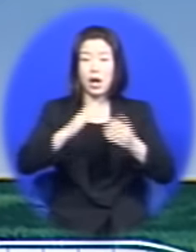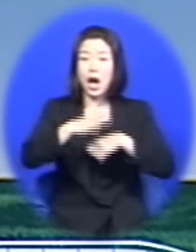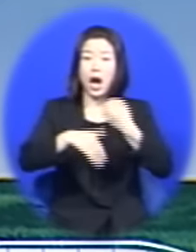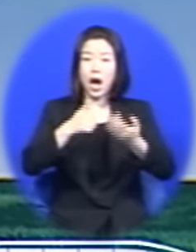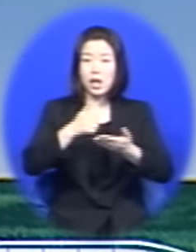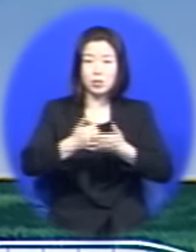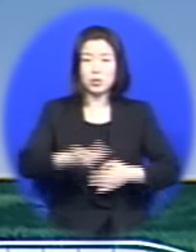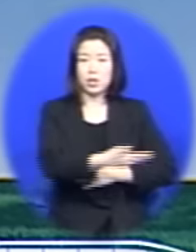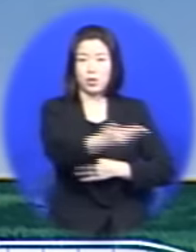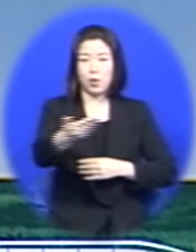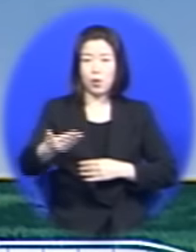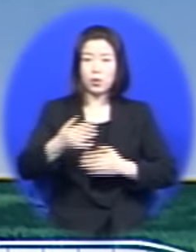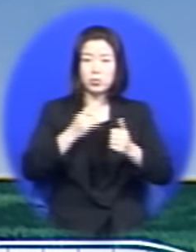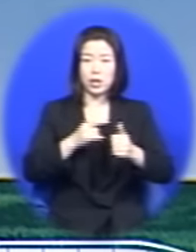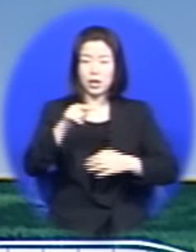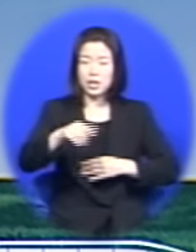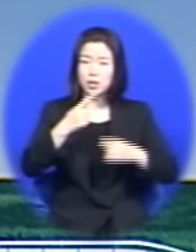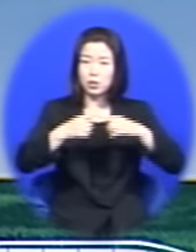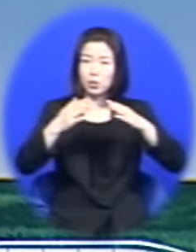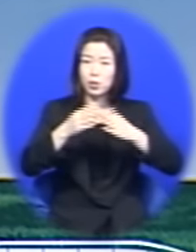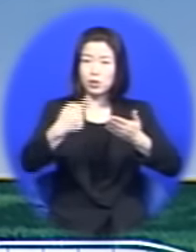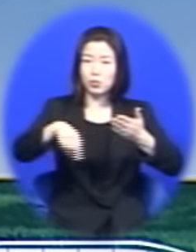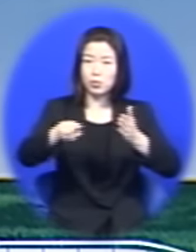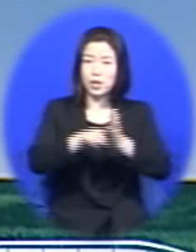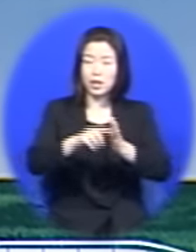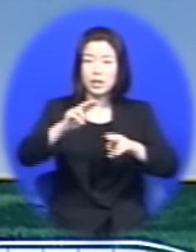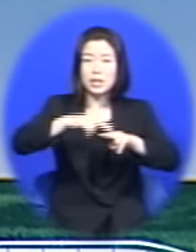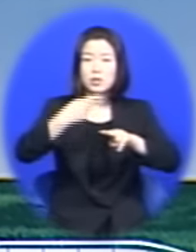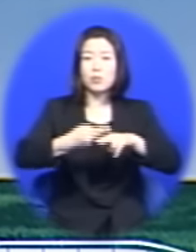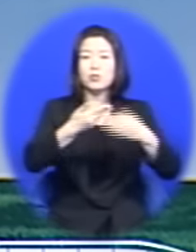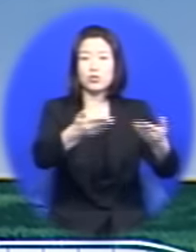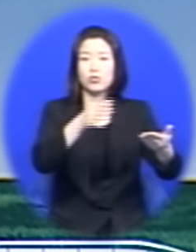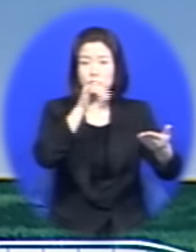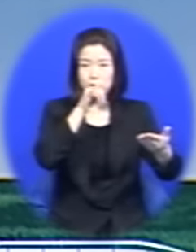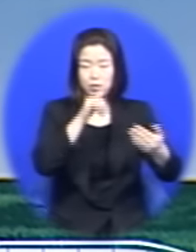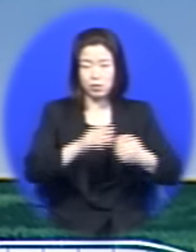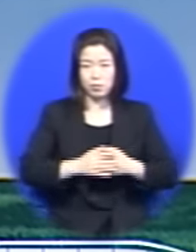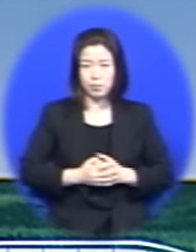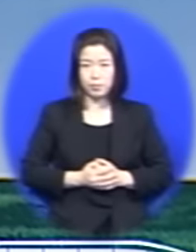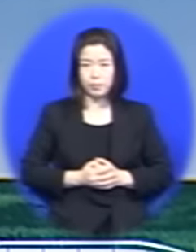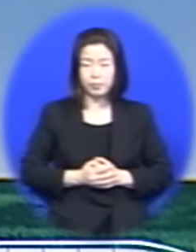하나님은 여러분에게 이 교회를 위한 은사를 주셨어요.